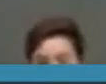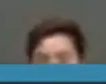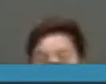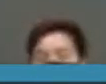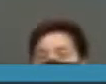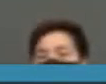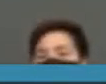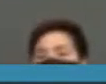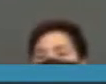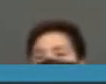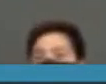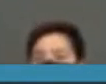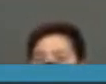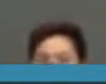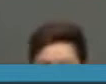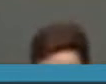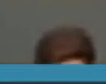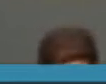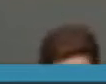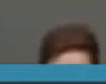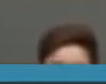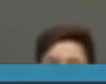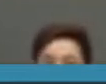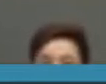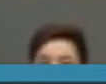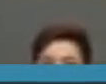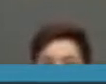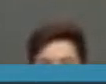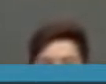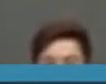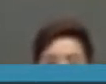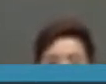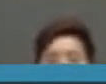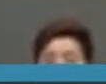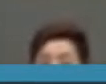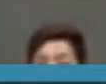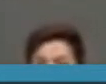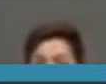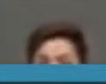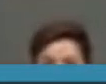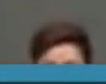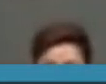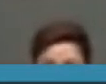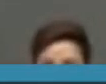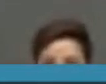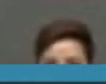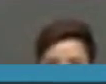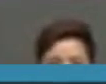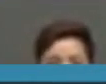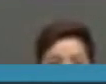ายที่ไม่ได้มาตรฐานในช่วง7เดือนแรกที่ผ่านมาสามารถยึดและทำลายซากสุกรได้ถึง